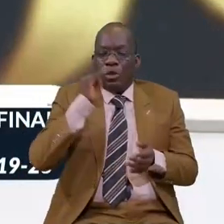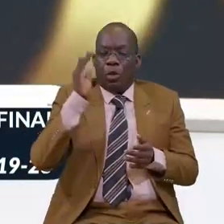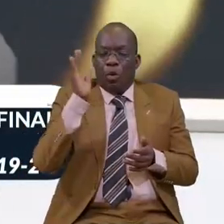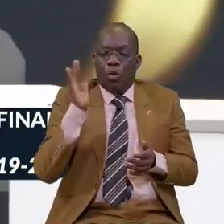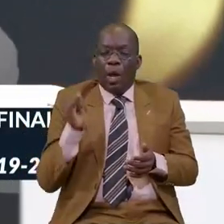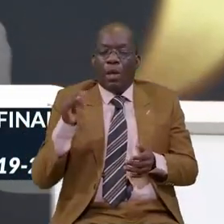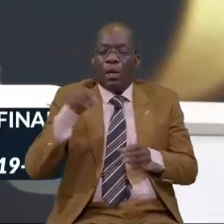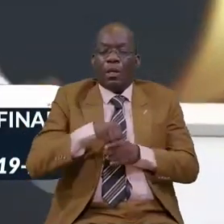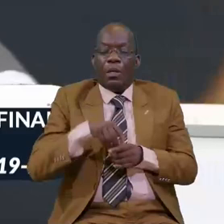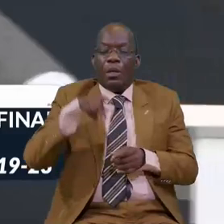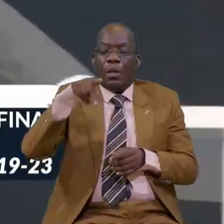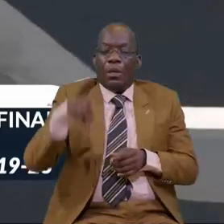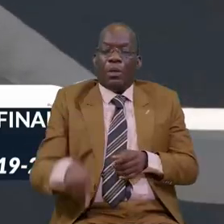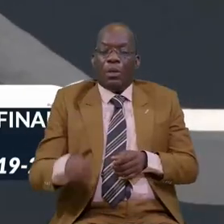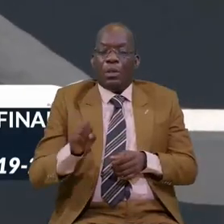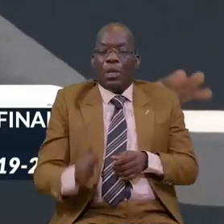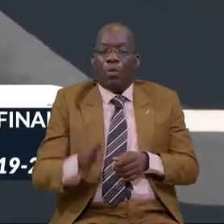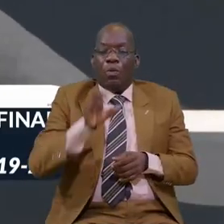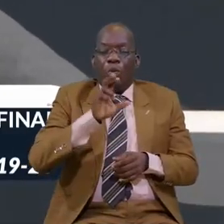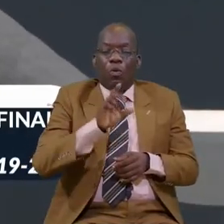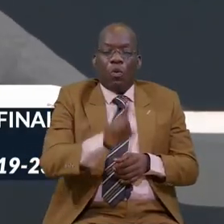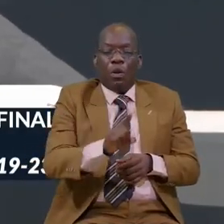Il nous connaît. Voilà pourquoi en